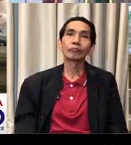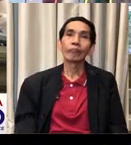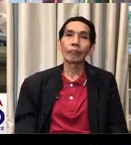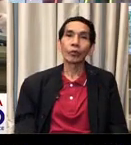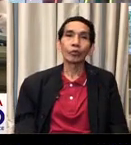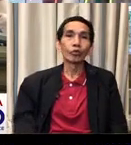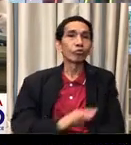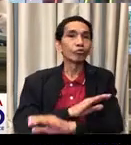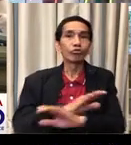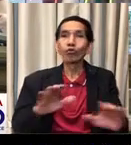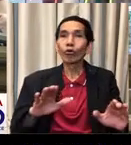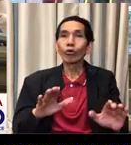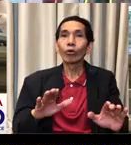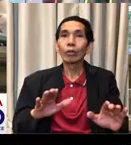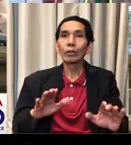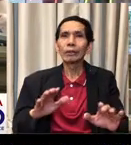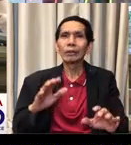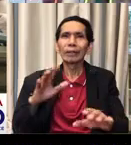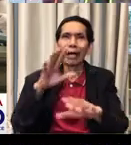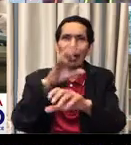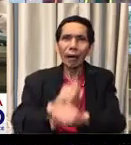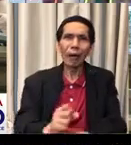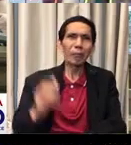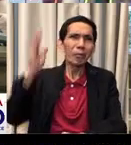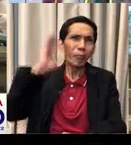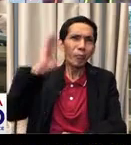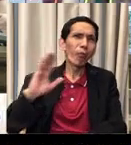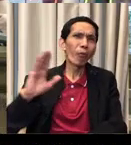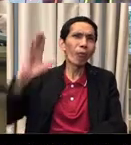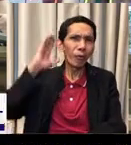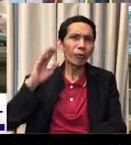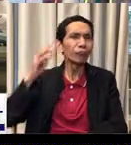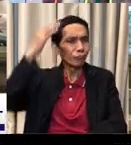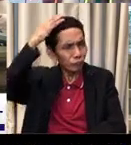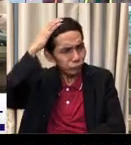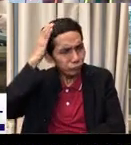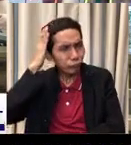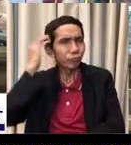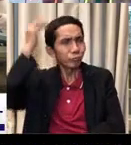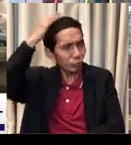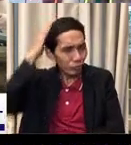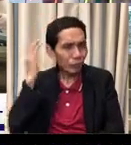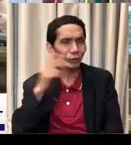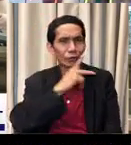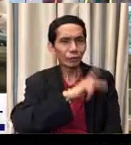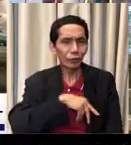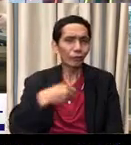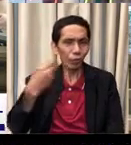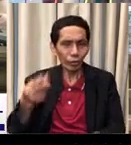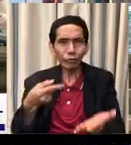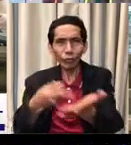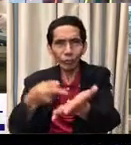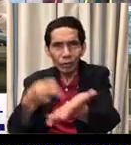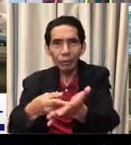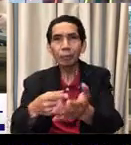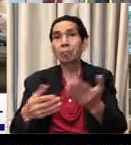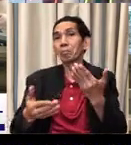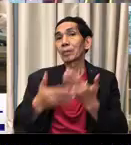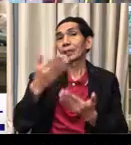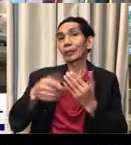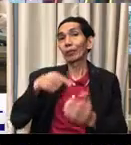Kaya wag nyo nang yung mga nakasanayan yung araw na pakisuyo kay ganito, pakisuyo kay ganyan. O madalit